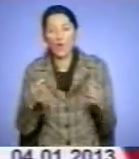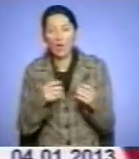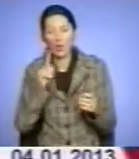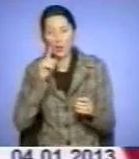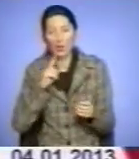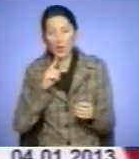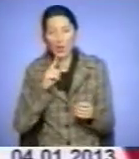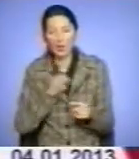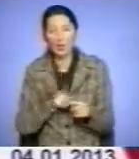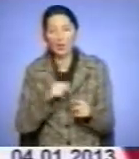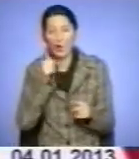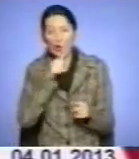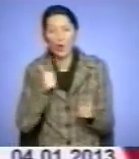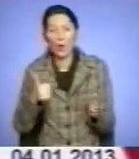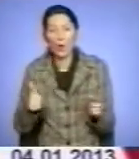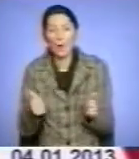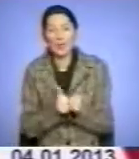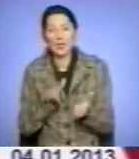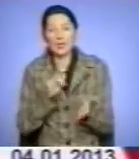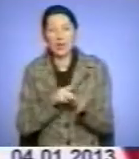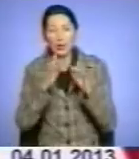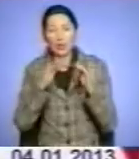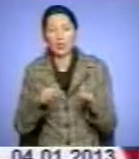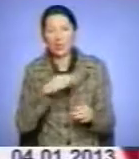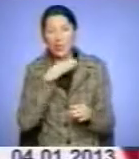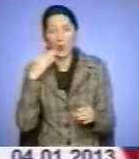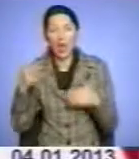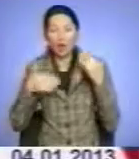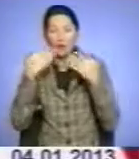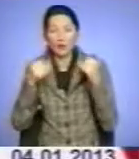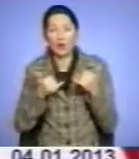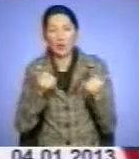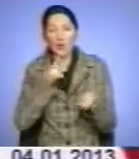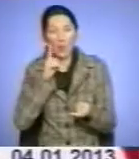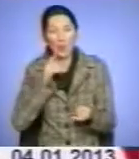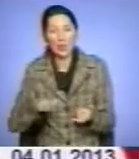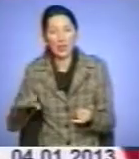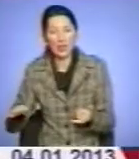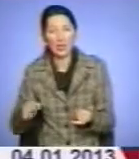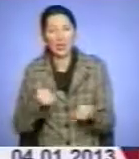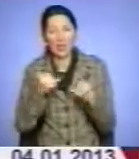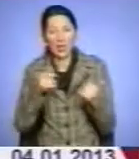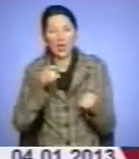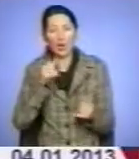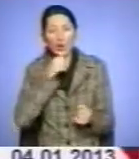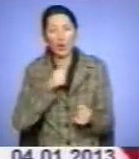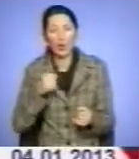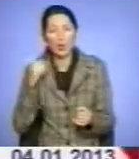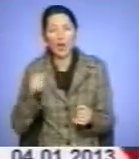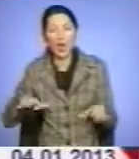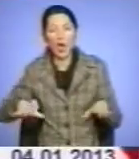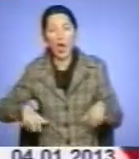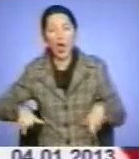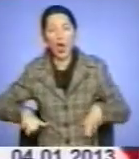Цьогоріч коло центральної ялинки міста безліч розваг як для наймолодших, так і для дорослих. Домашні коні Тараса на новорічні свята